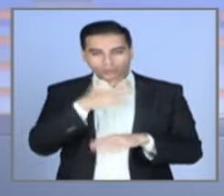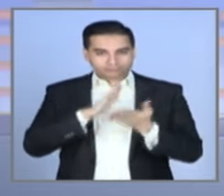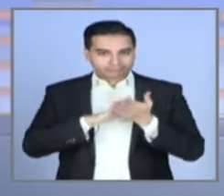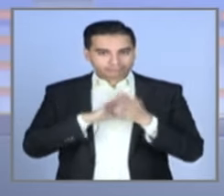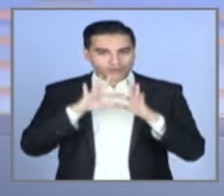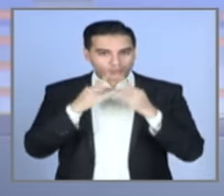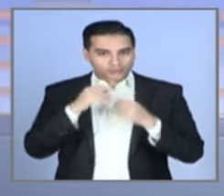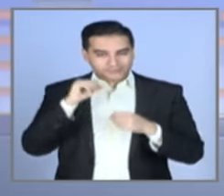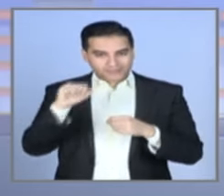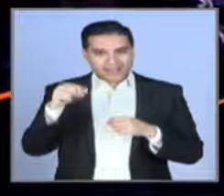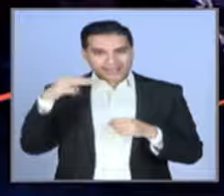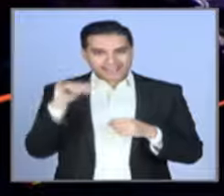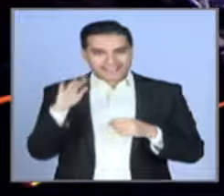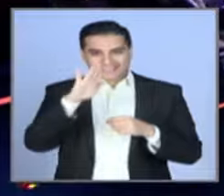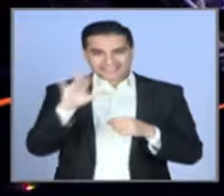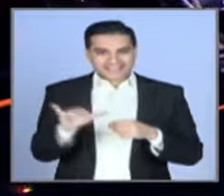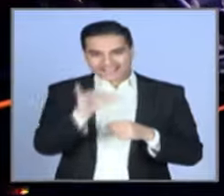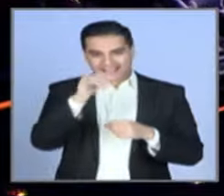بعائلة عيسى.